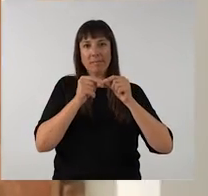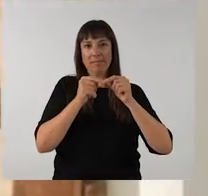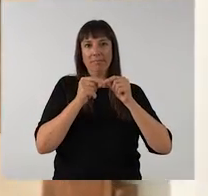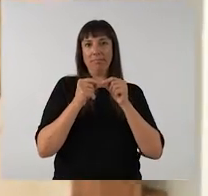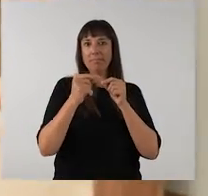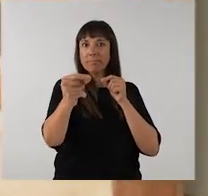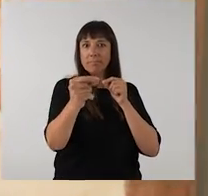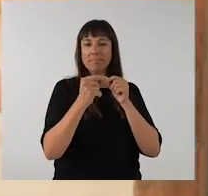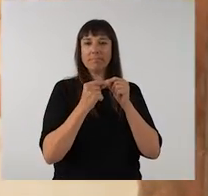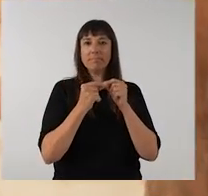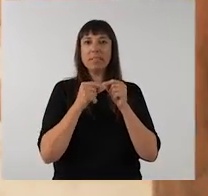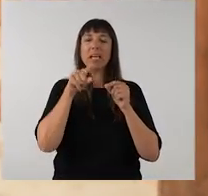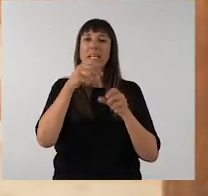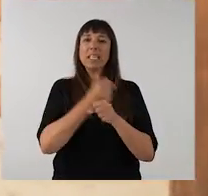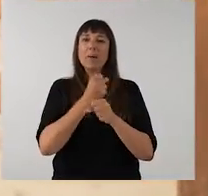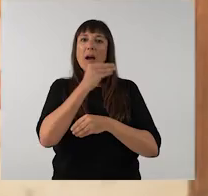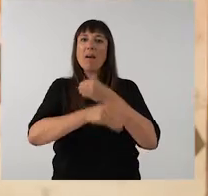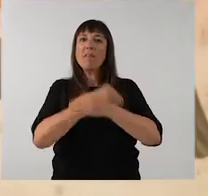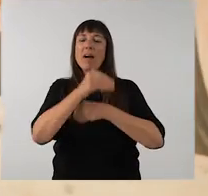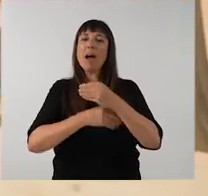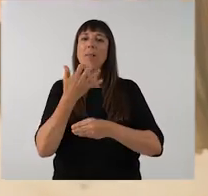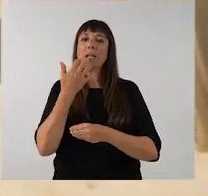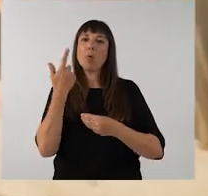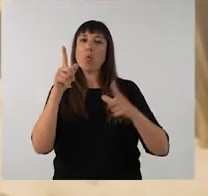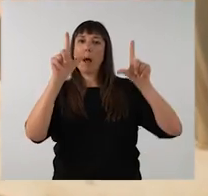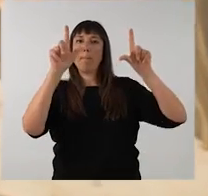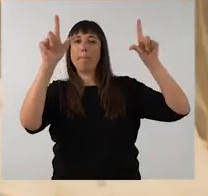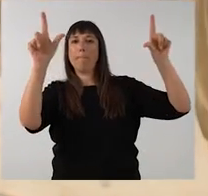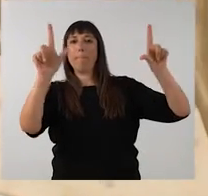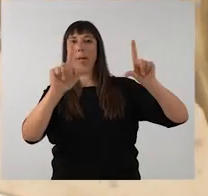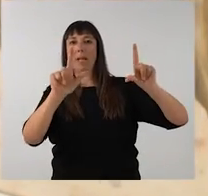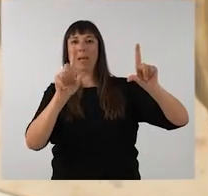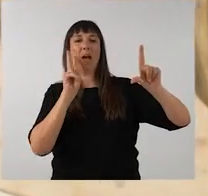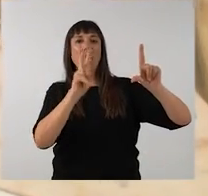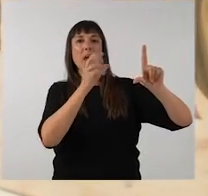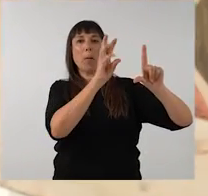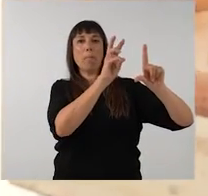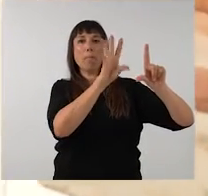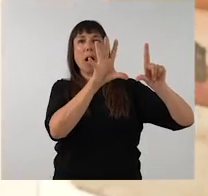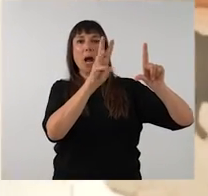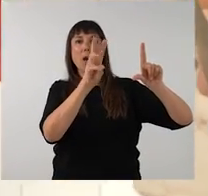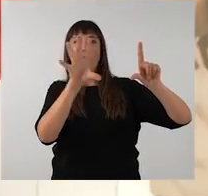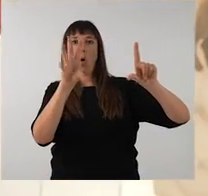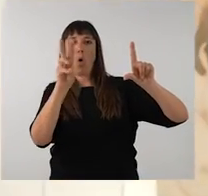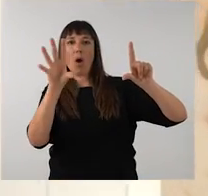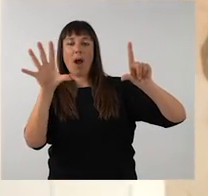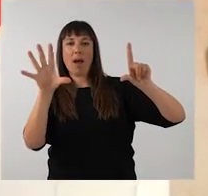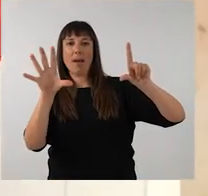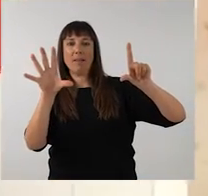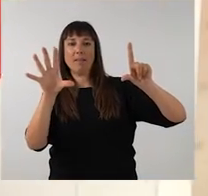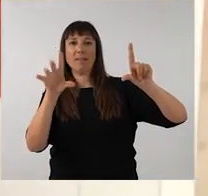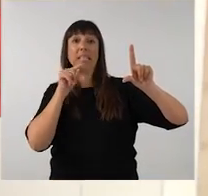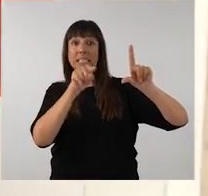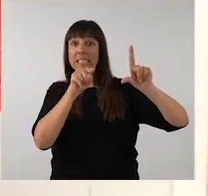distàncies, i va fer una sèrie de treballs, en algunes de les quals, en un monitor, per exemple, vèiem una mà que apareixia